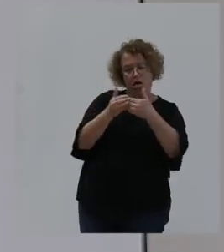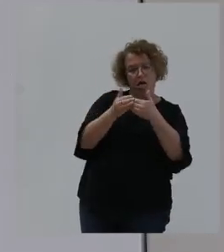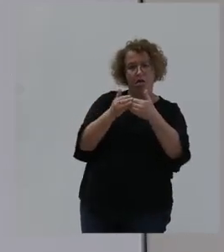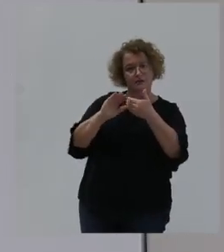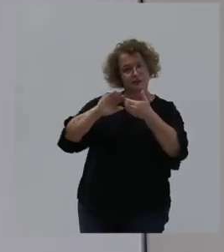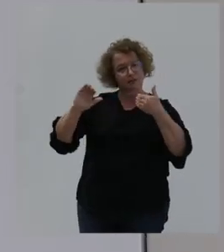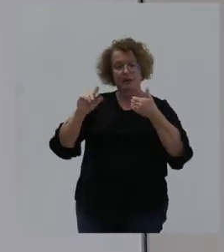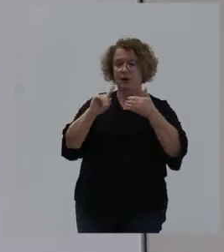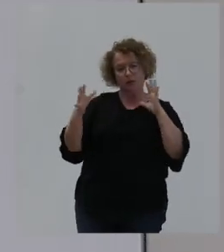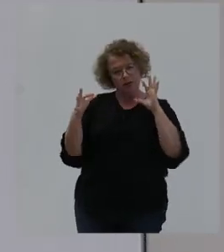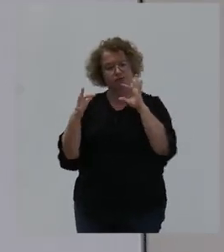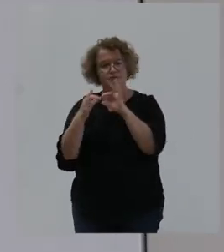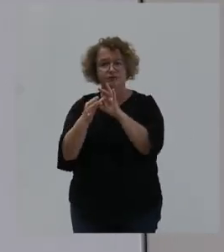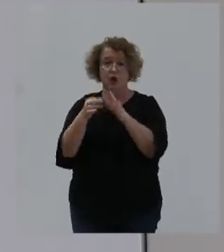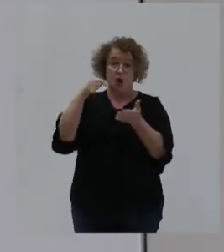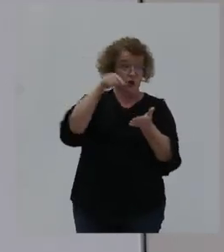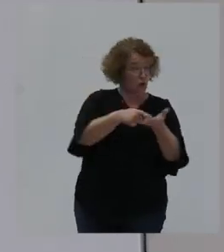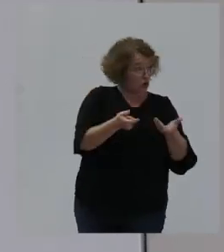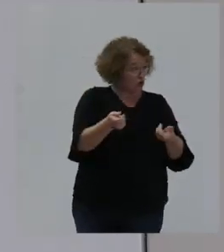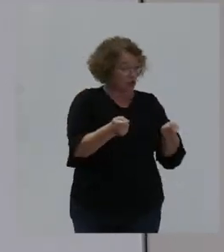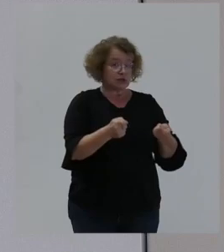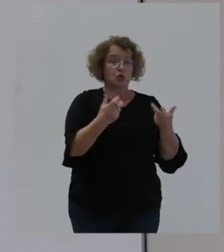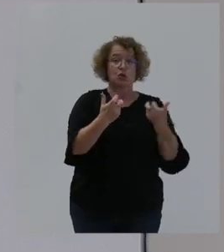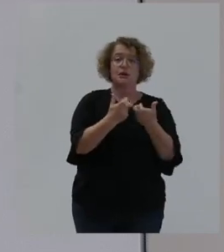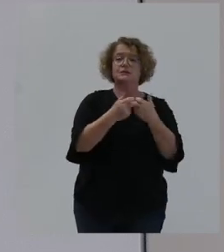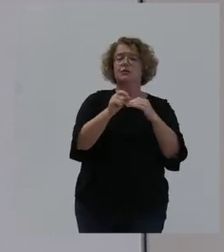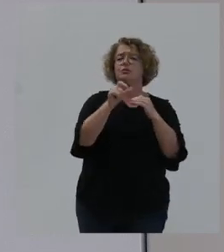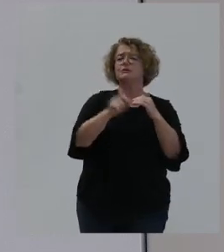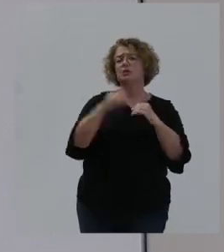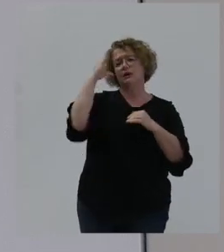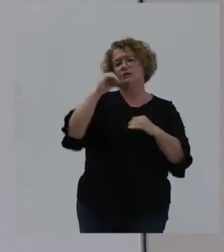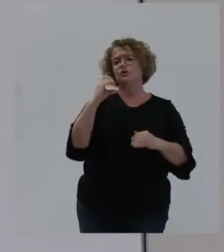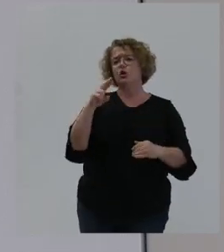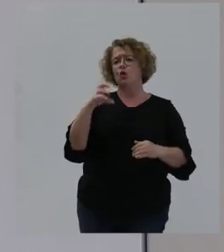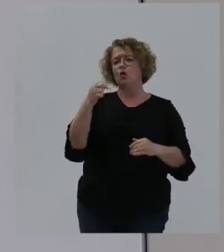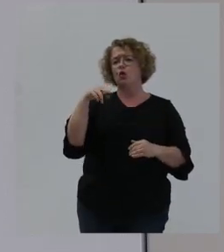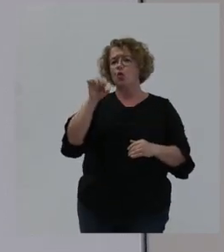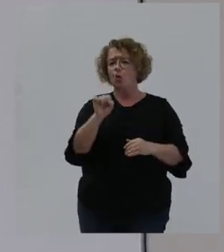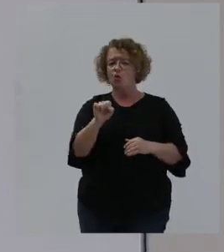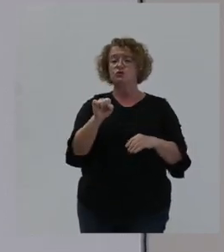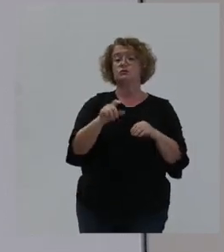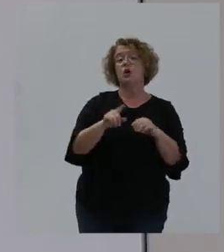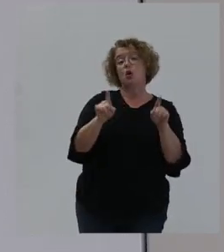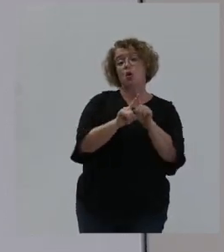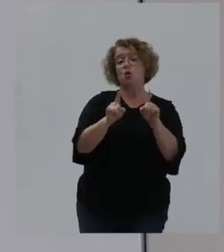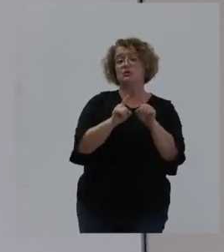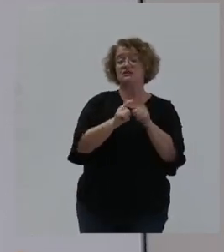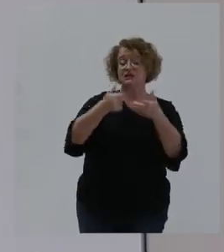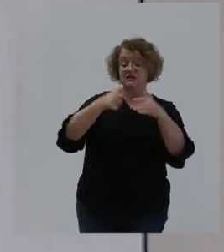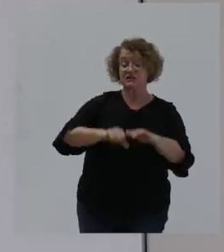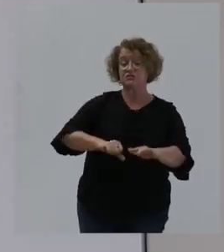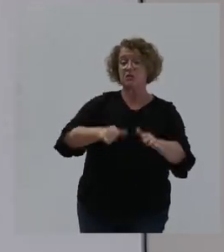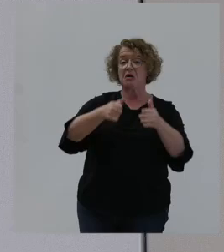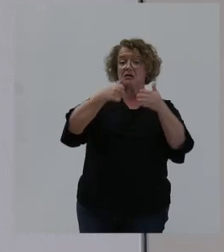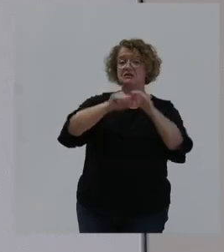site, on en a déjà un peu parlé, avec le CROUS. Le CROUS se plaignant d'ailleurs que vous ne veniez que tous les 6 mois le voir là où